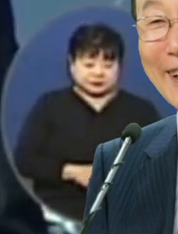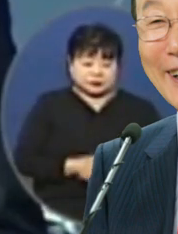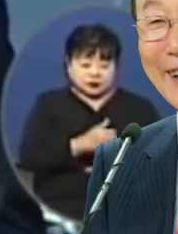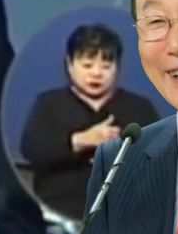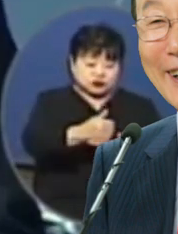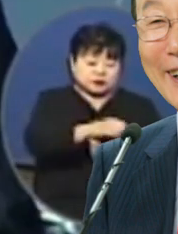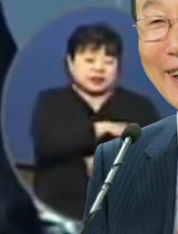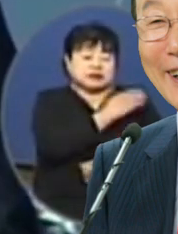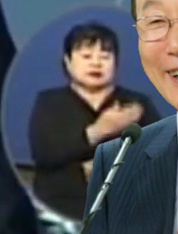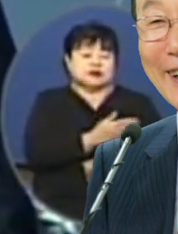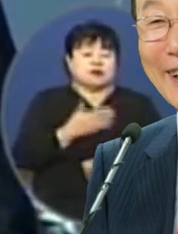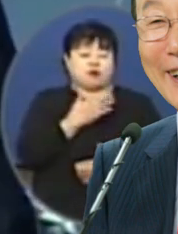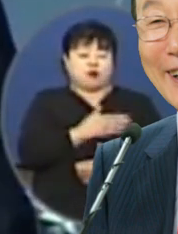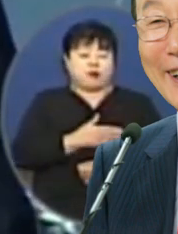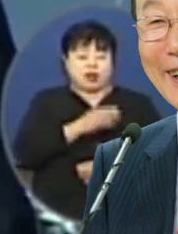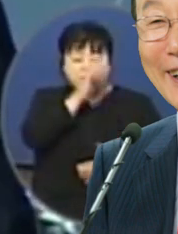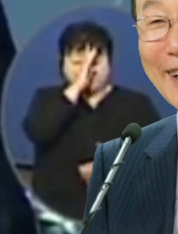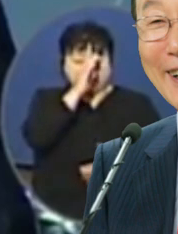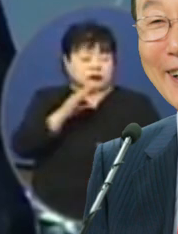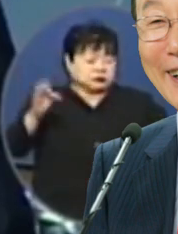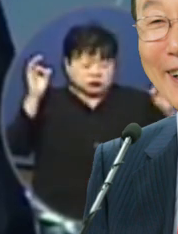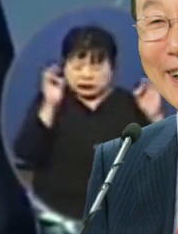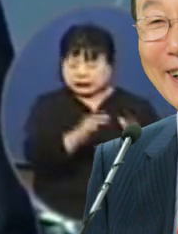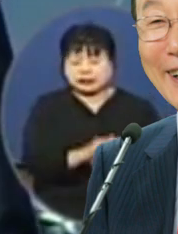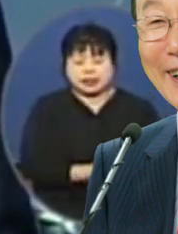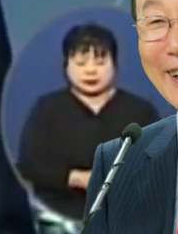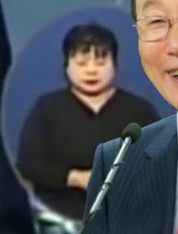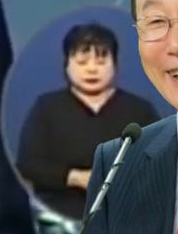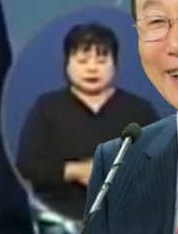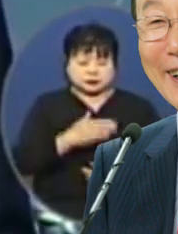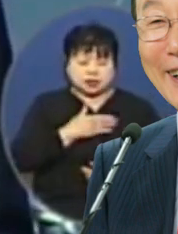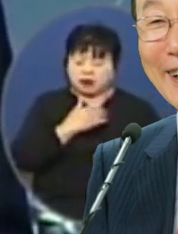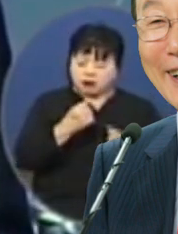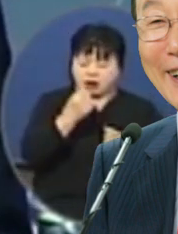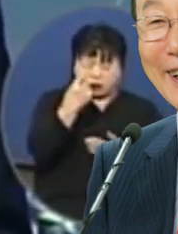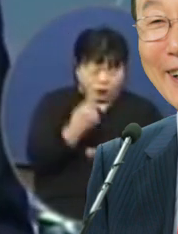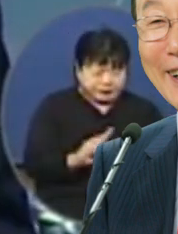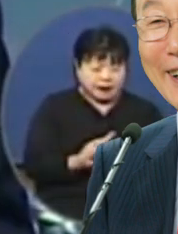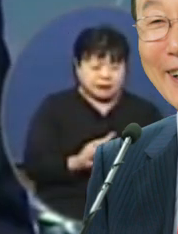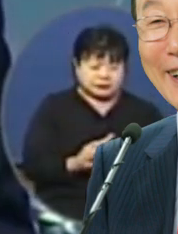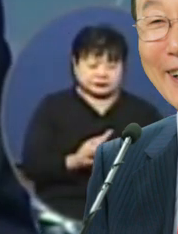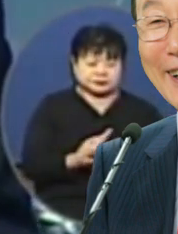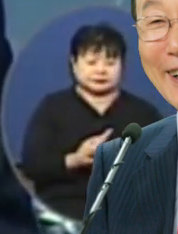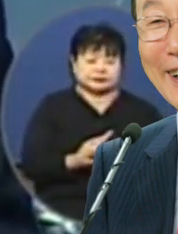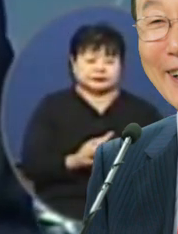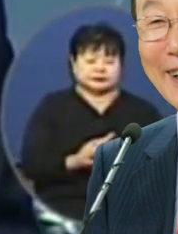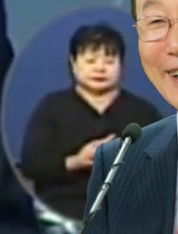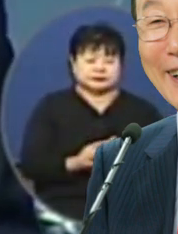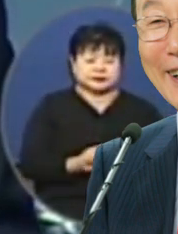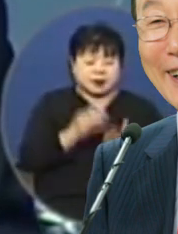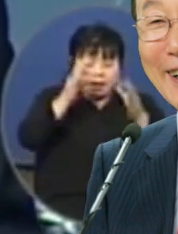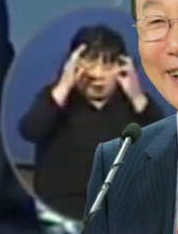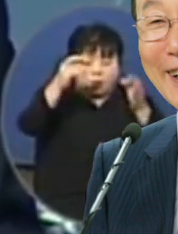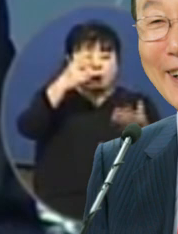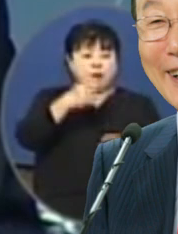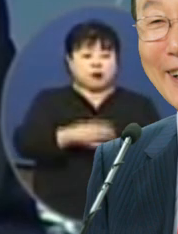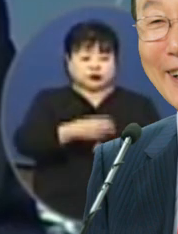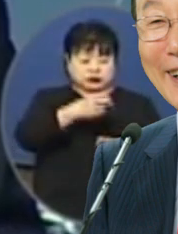주님의 능력으로 온몸에 병이 다 사라지고 나에게 건강이 왔다는 것을 바라봄의